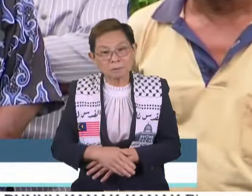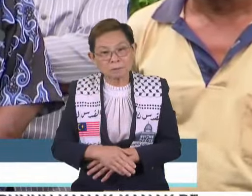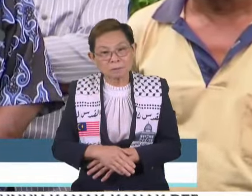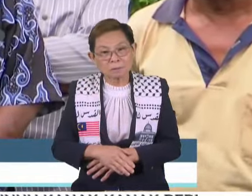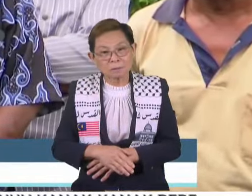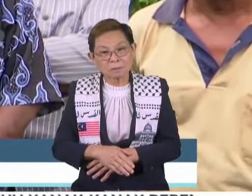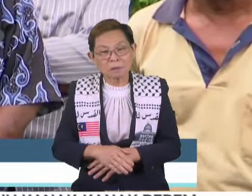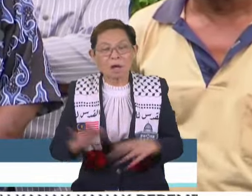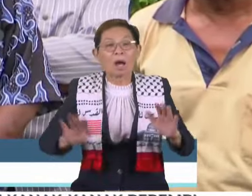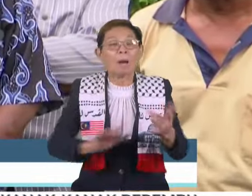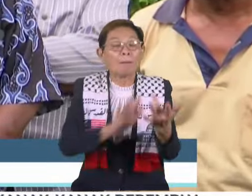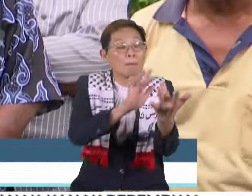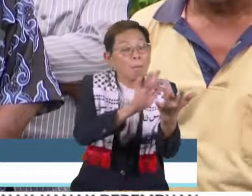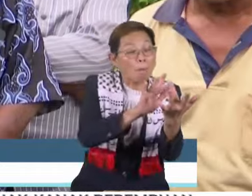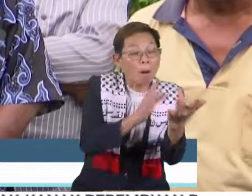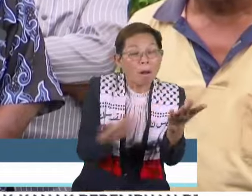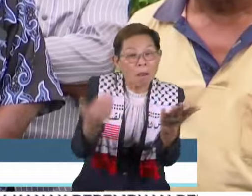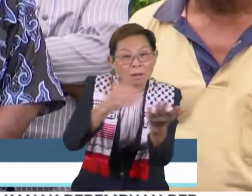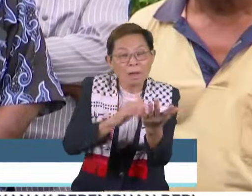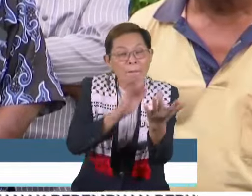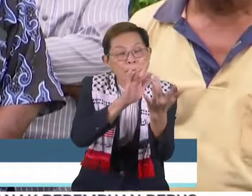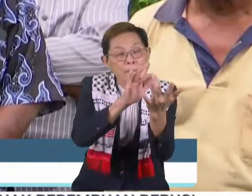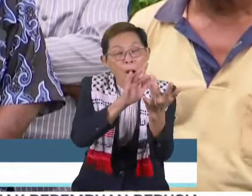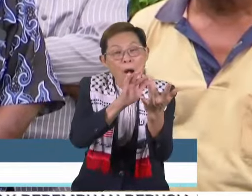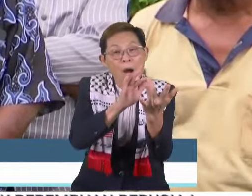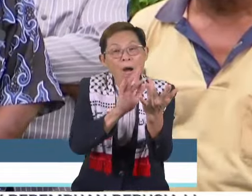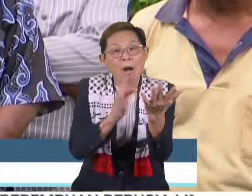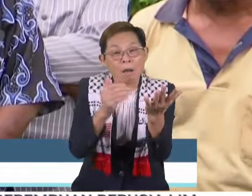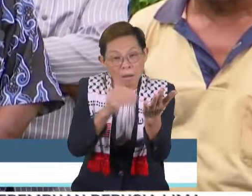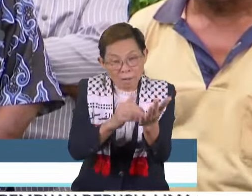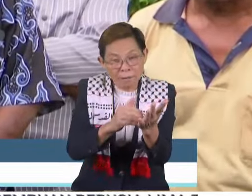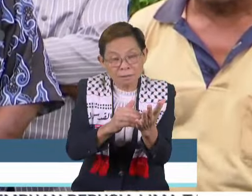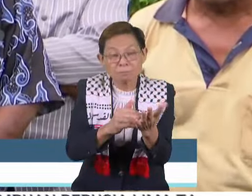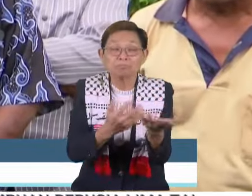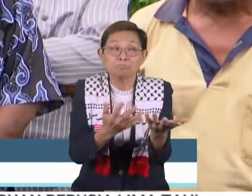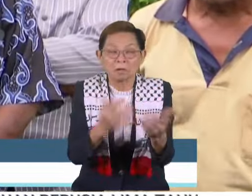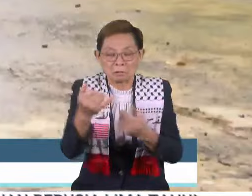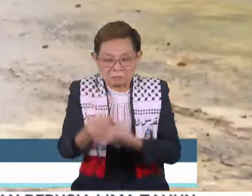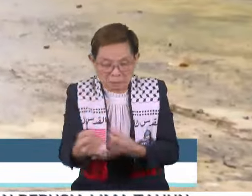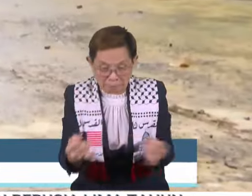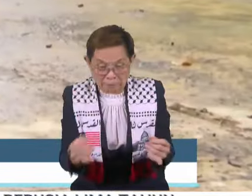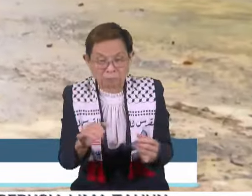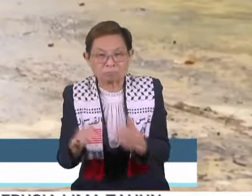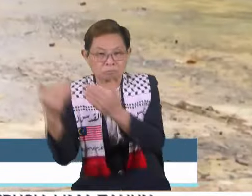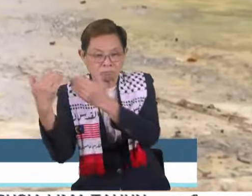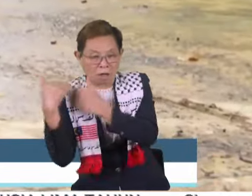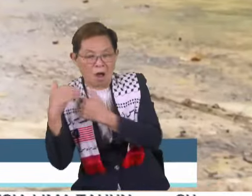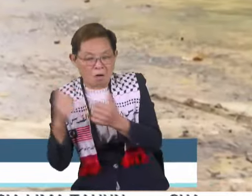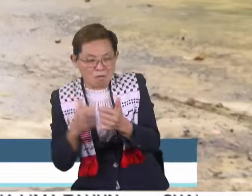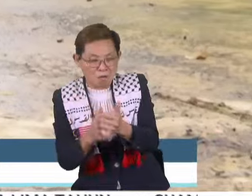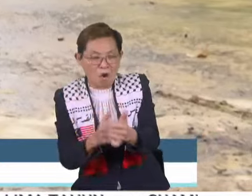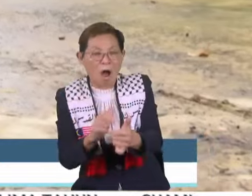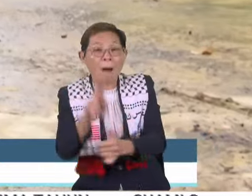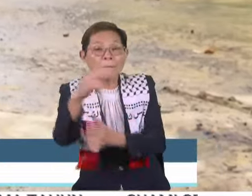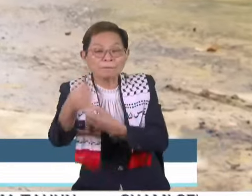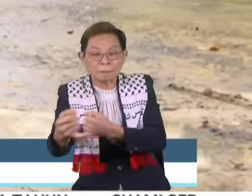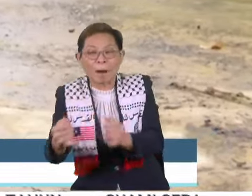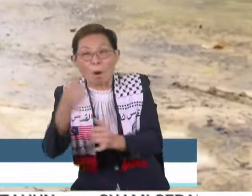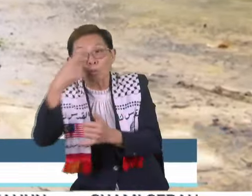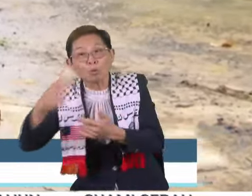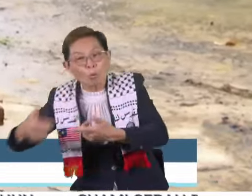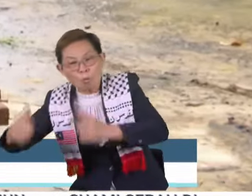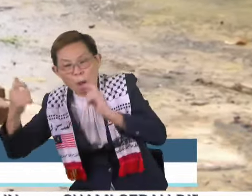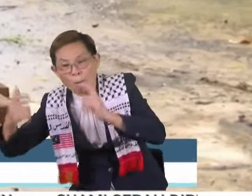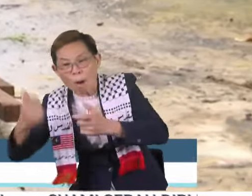hubungan semula dengan pihak jabatan yang terlibat, follow up dengan jabatan terlibat bagi